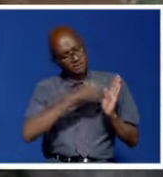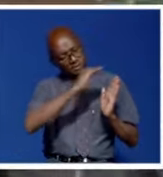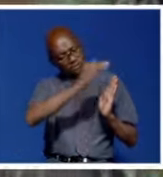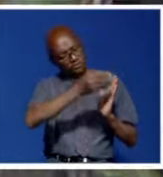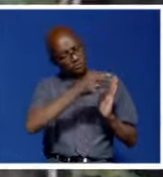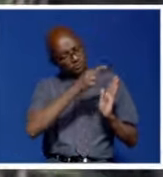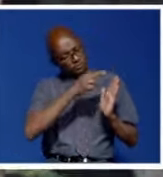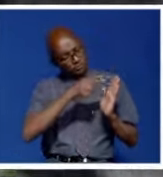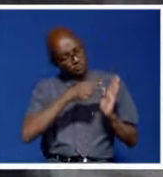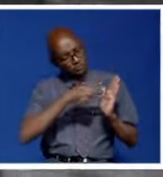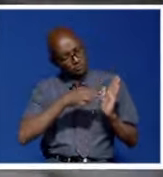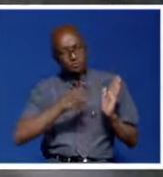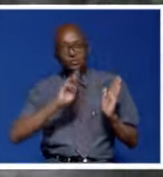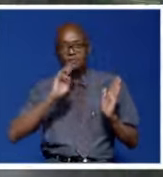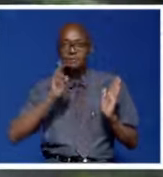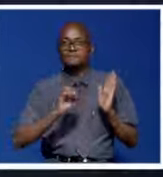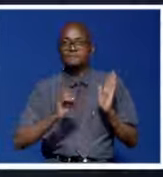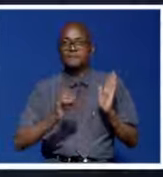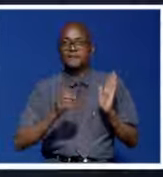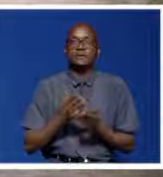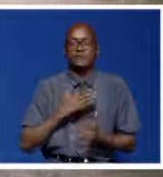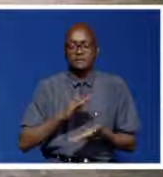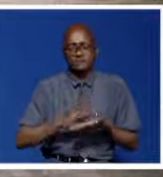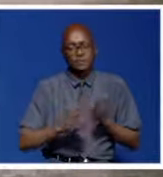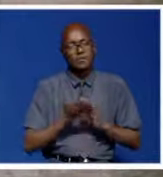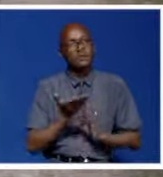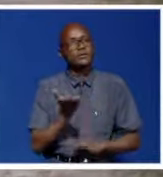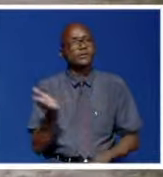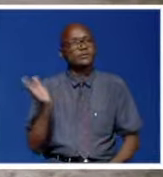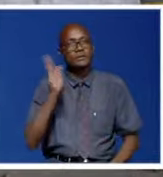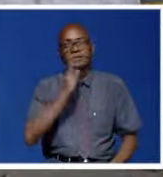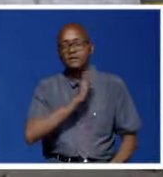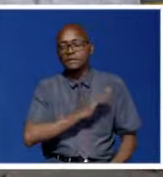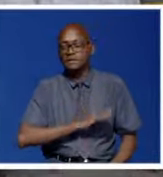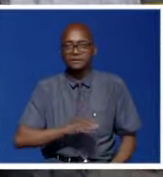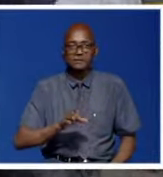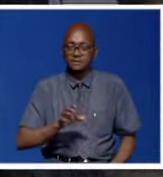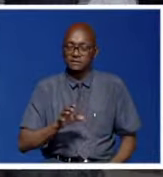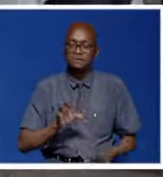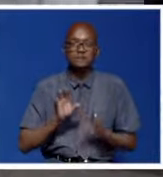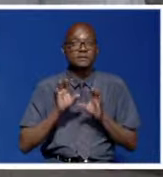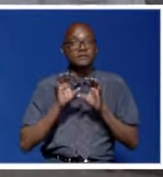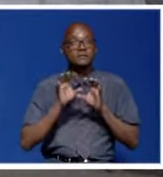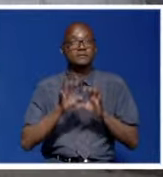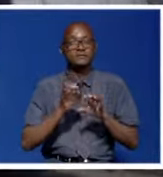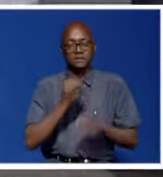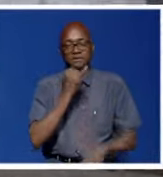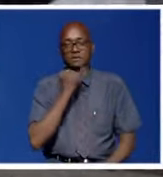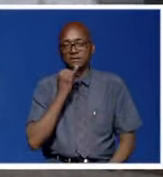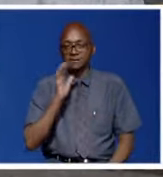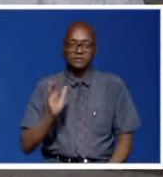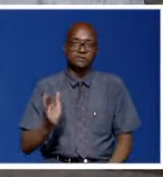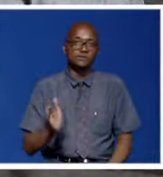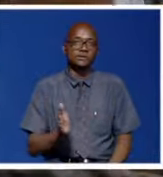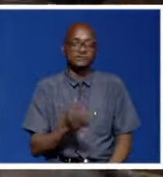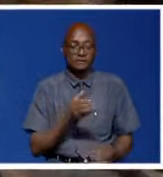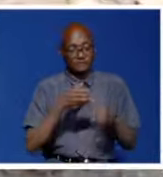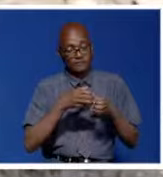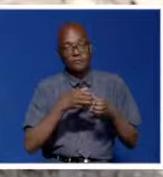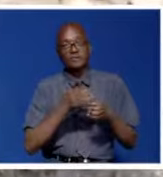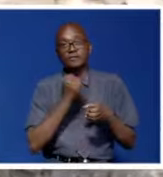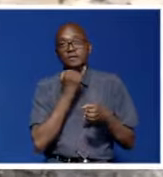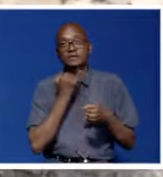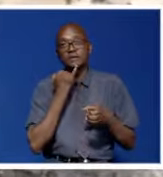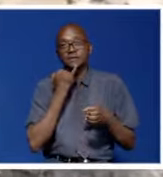zaidi na kurejesha majibu kwa suluhishi wizo hilo te ya kumaliza mashambulizi ya kijeshi ya Israel, kuondolewa kwa vikosi vya Israel